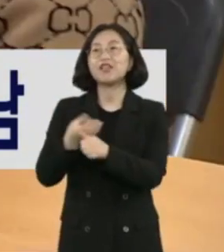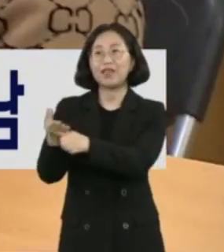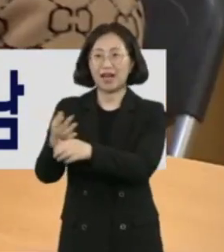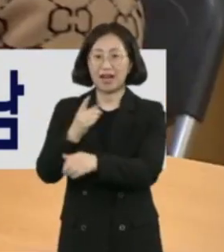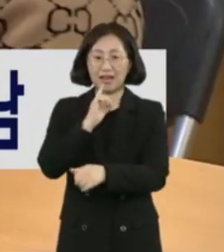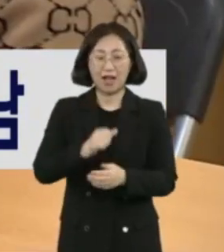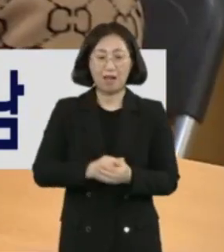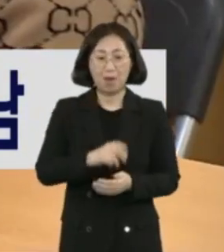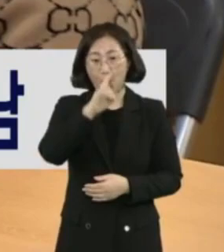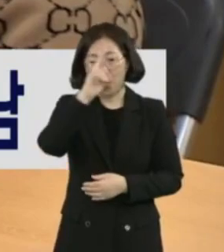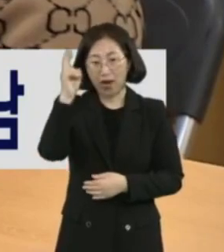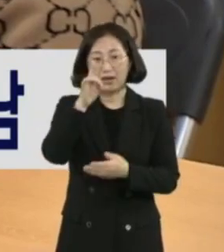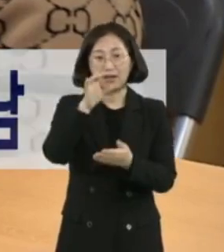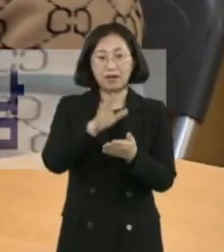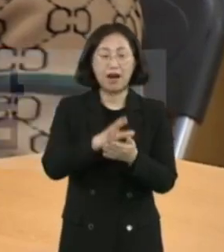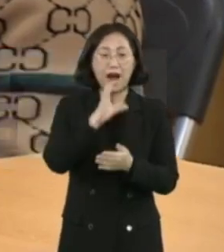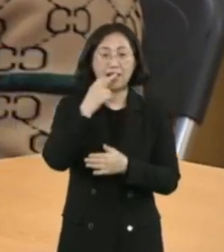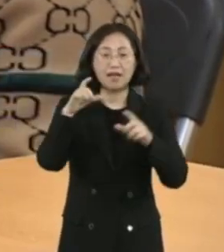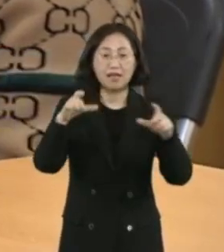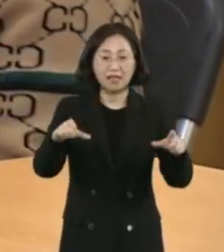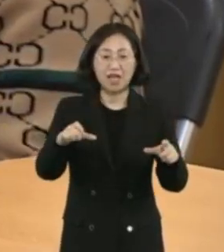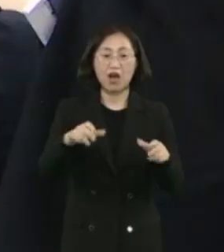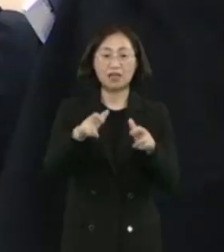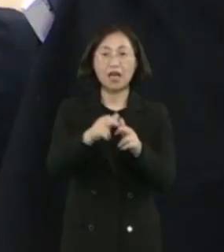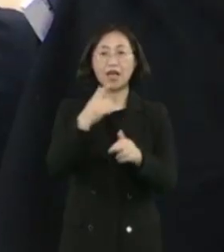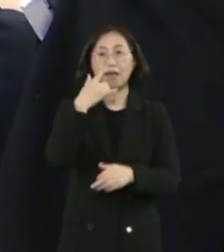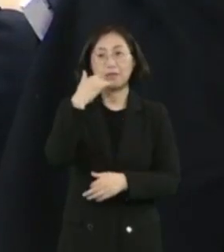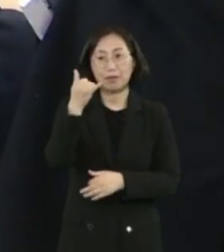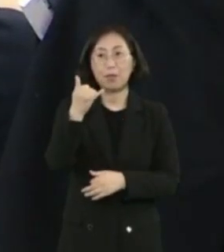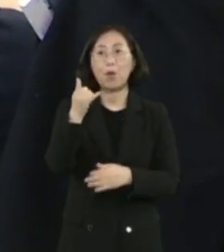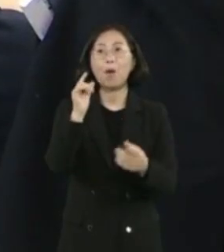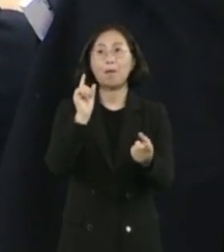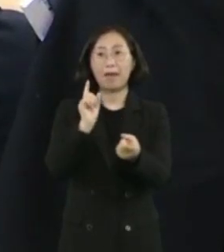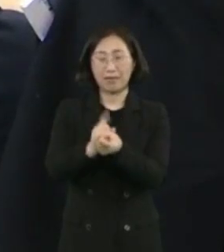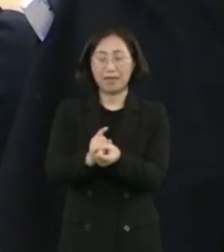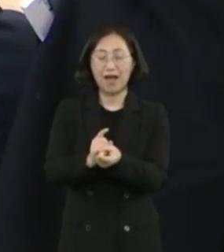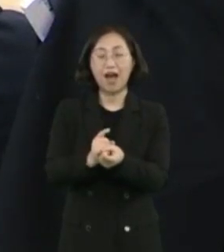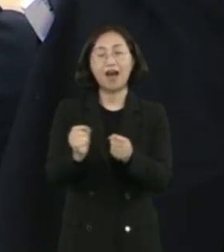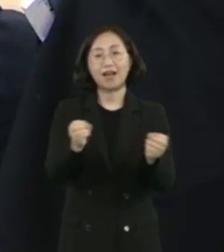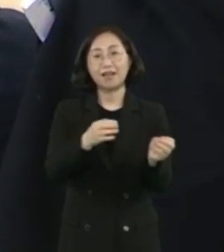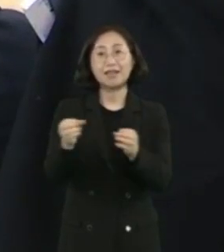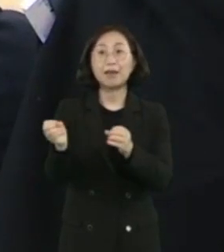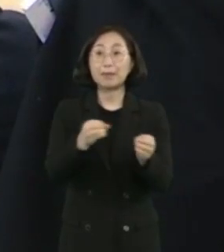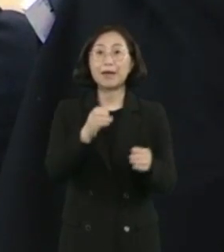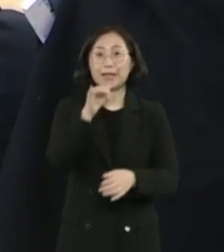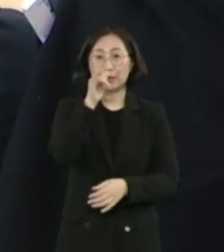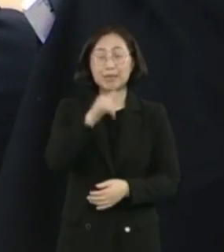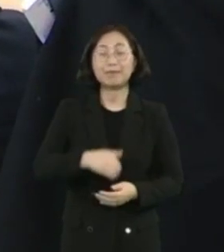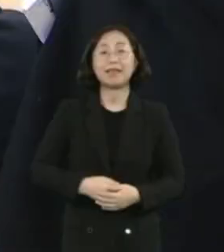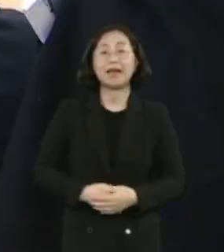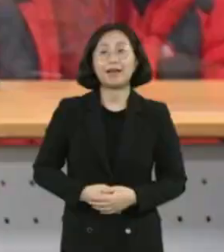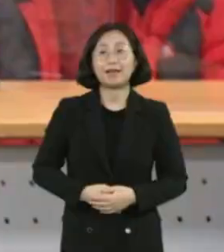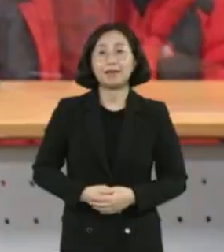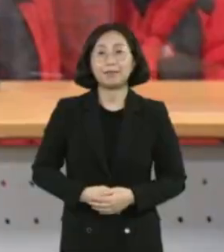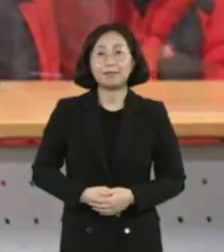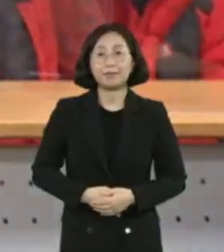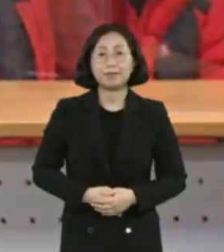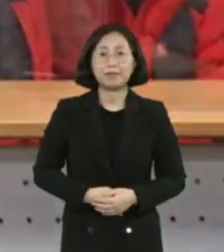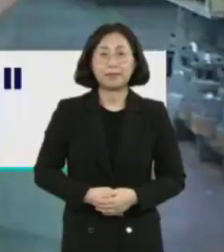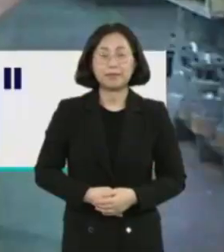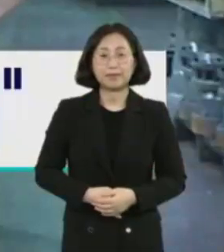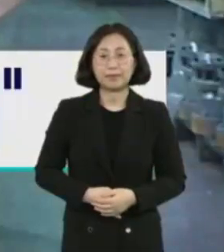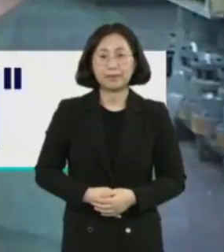또 오후에는 천안 아산 지역 워킹맘, 장애인 부모들과 함께하는 간담회도 열었습니다.